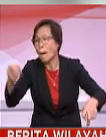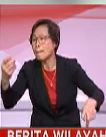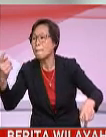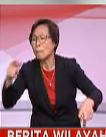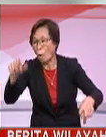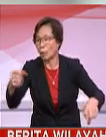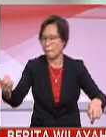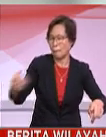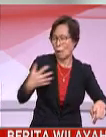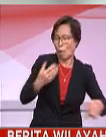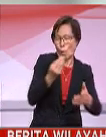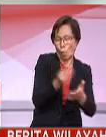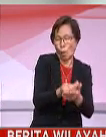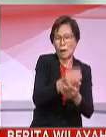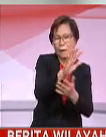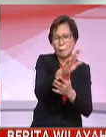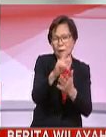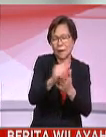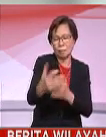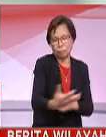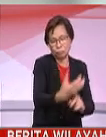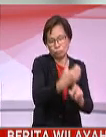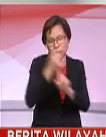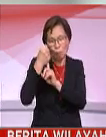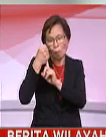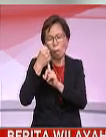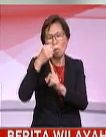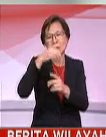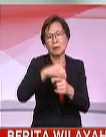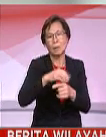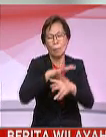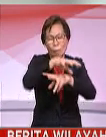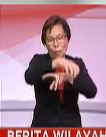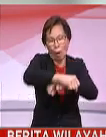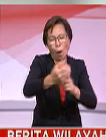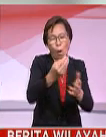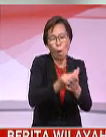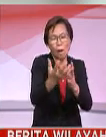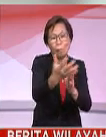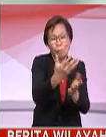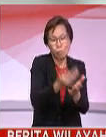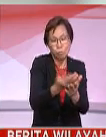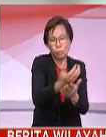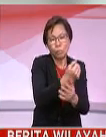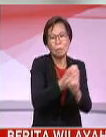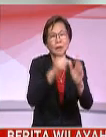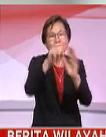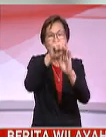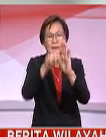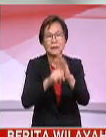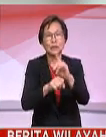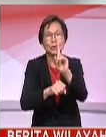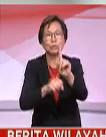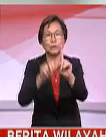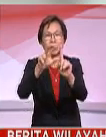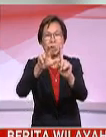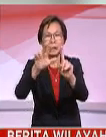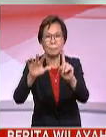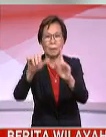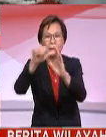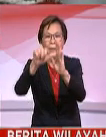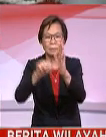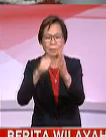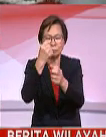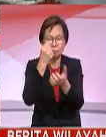Wang tunai RM5,000 turut dirampas dalam serbuan berkenaan. Kes disiasat mengikut Seksyen 135 Akta